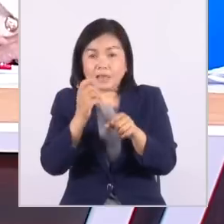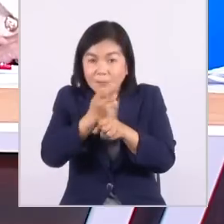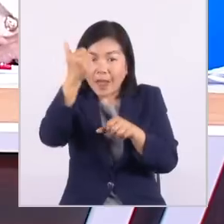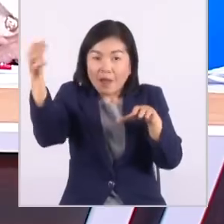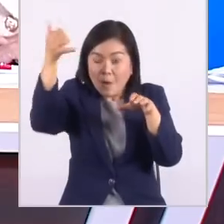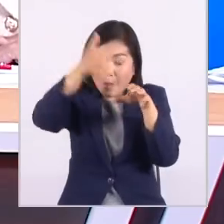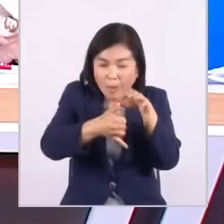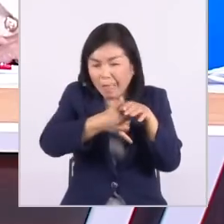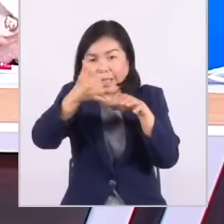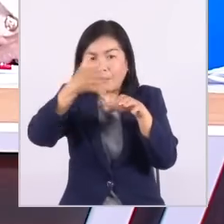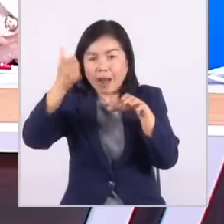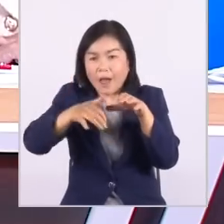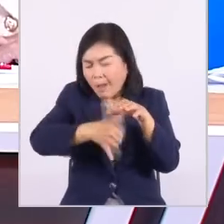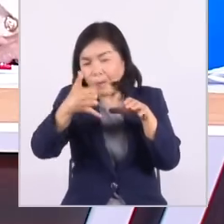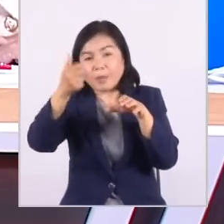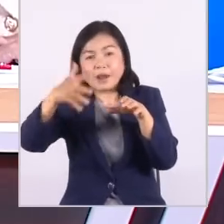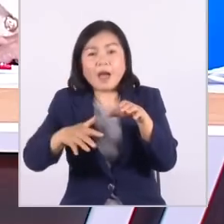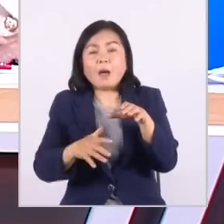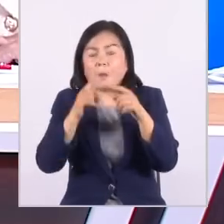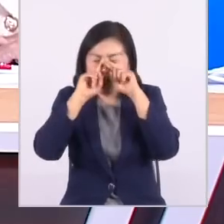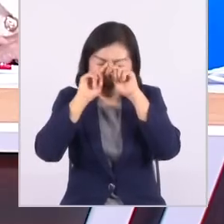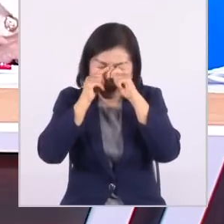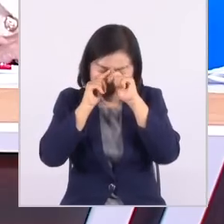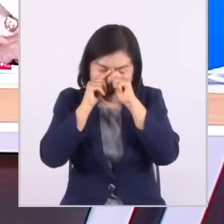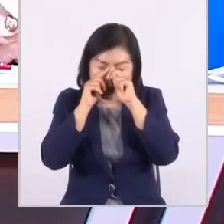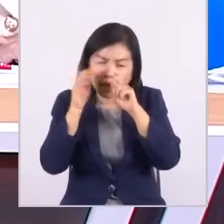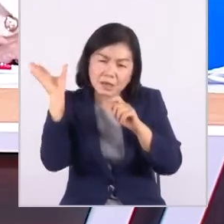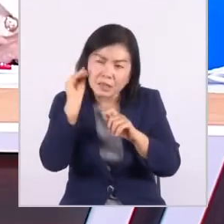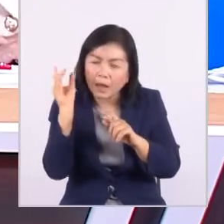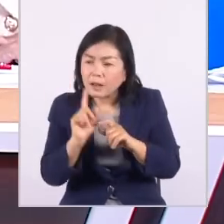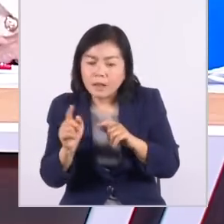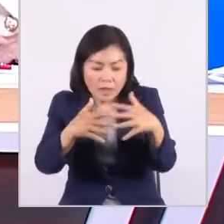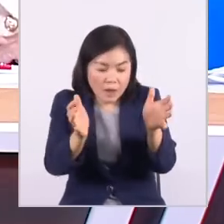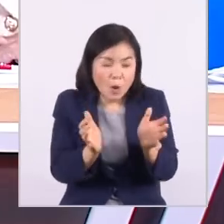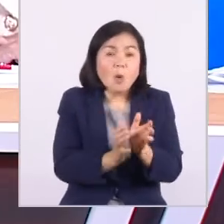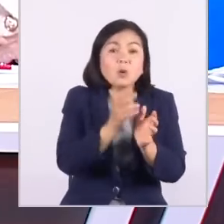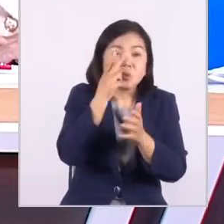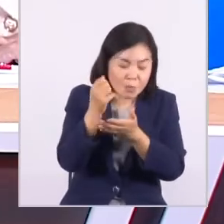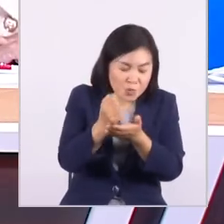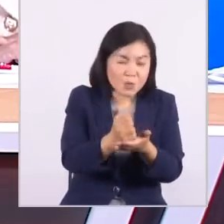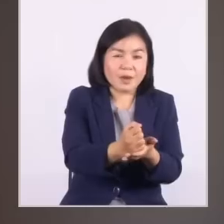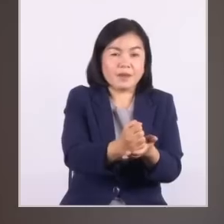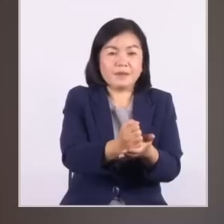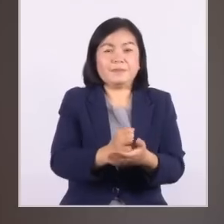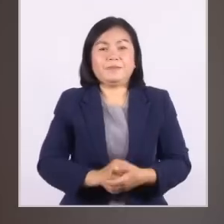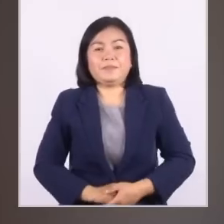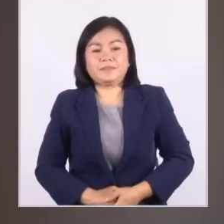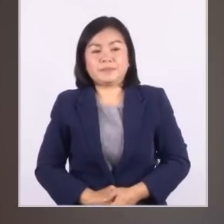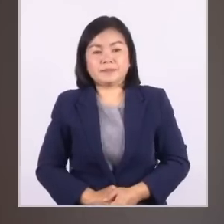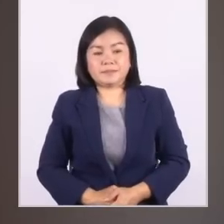ต่ออกไม่ได้แล้วได้ยินเสียงร้องไห้กระซิกจากในโอ่งดูวินาทีการเข้าไปช่วยหน่อย